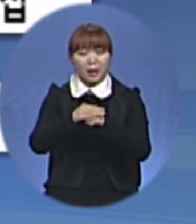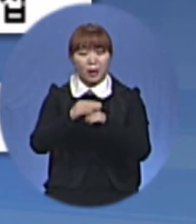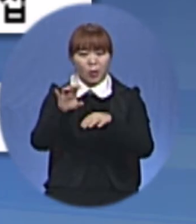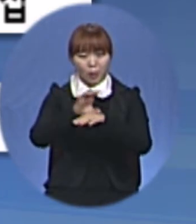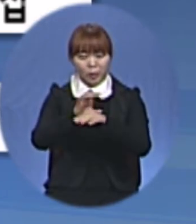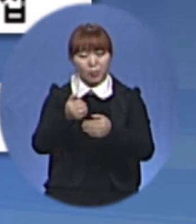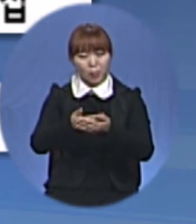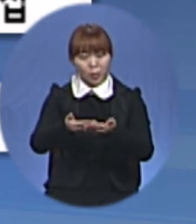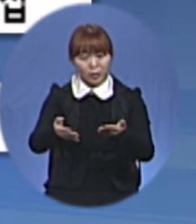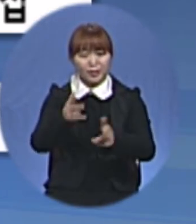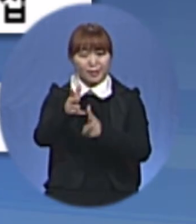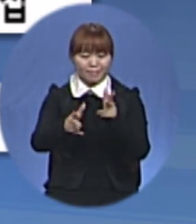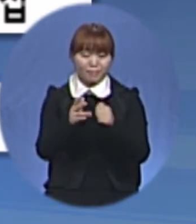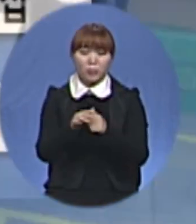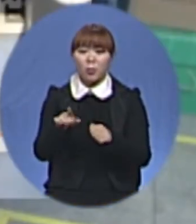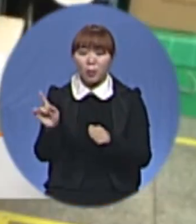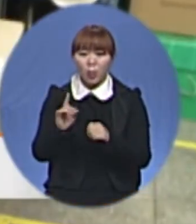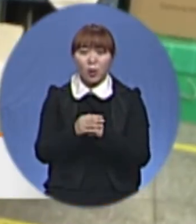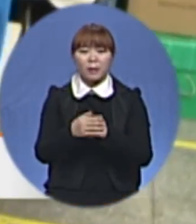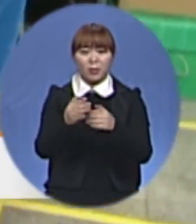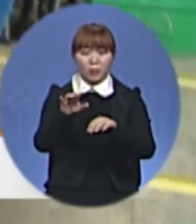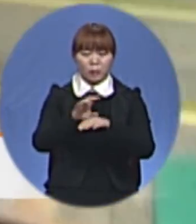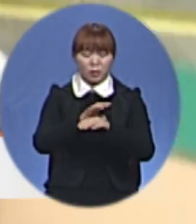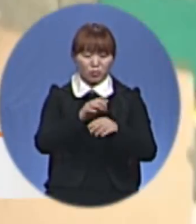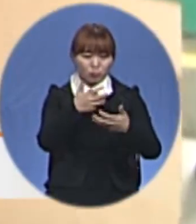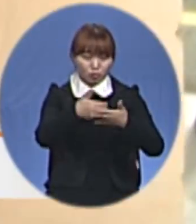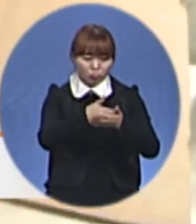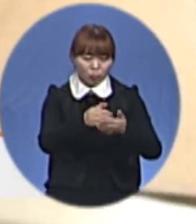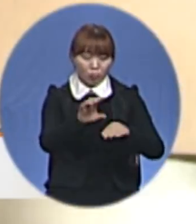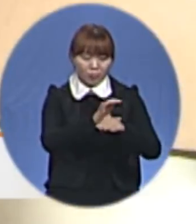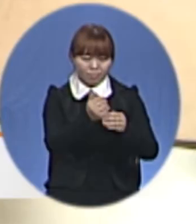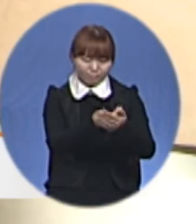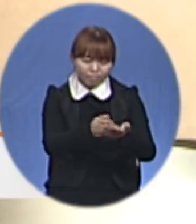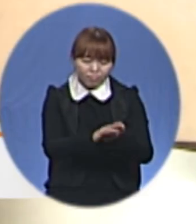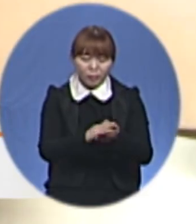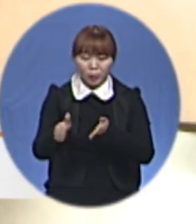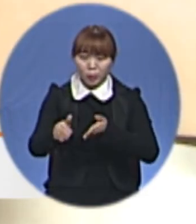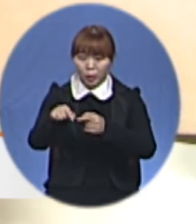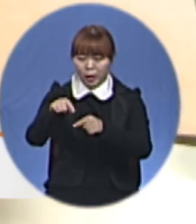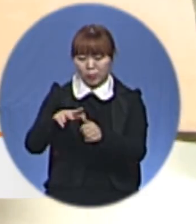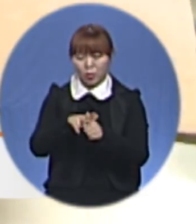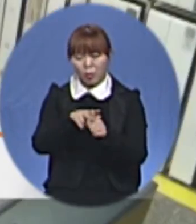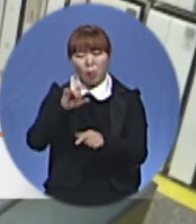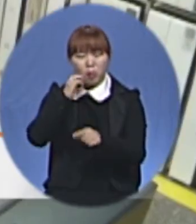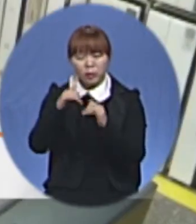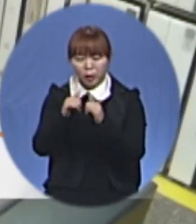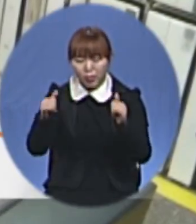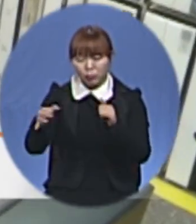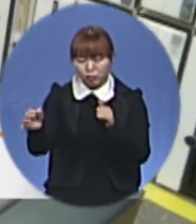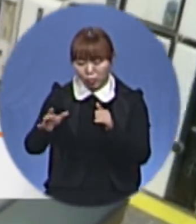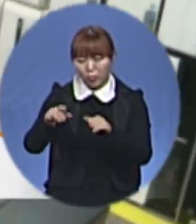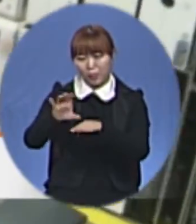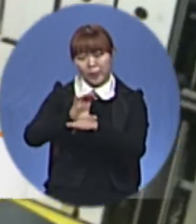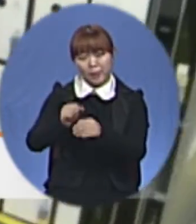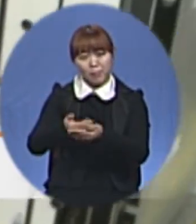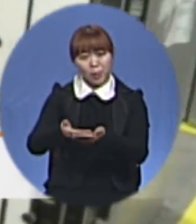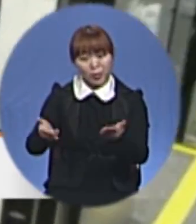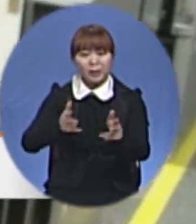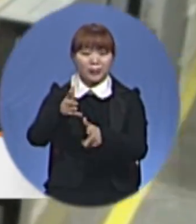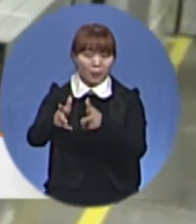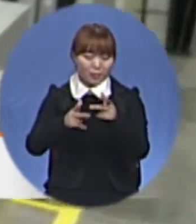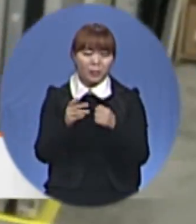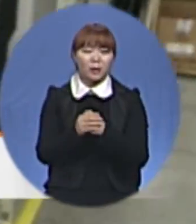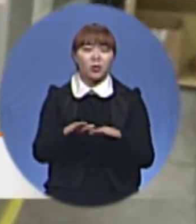사업을 추진합니다. 이 사업은 기증받은 중고 PC를 정비해 도내 정보 소외계층에 무상으로 PC를 보급하는